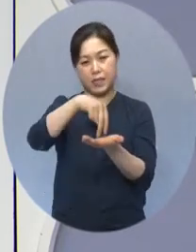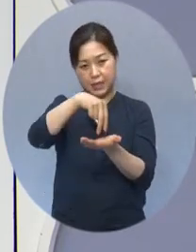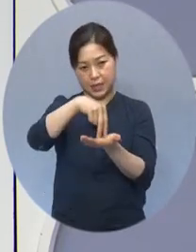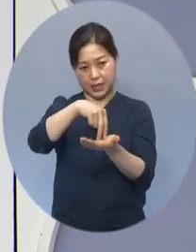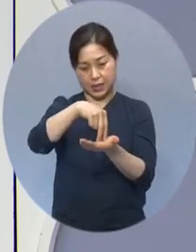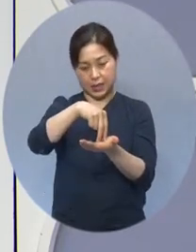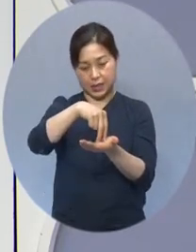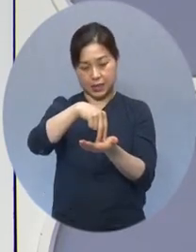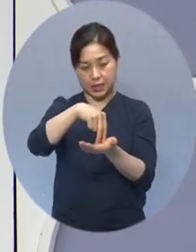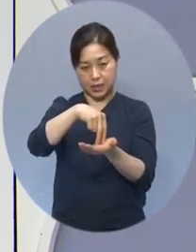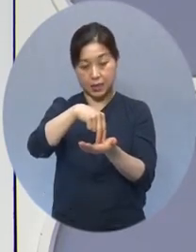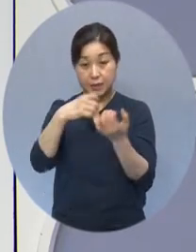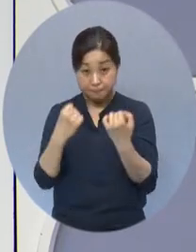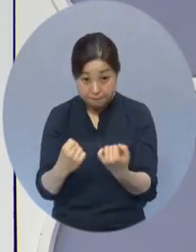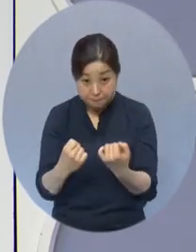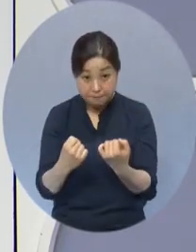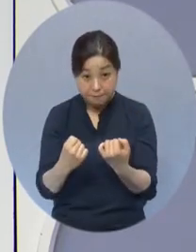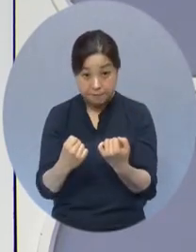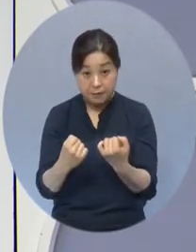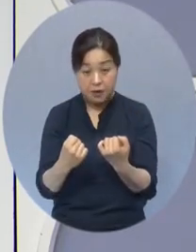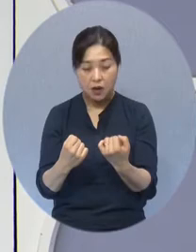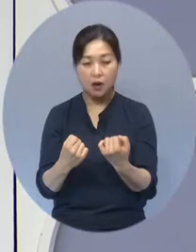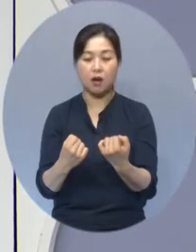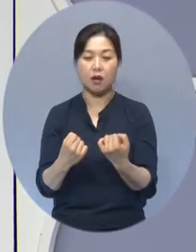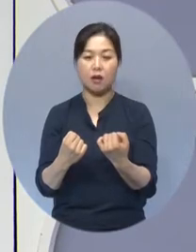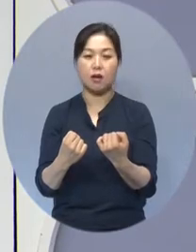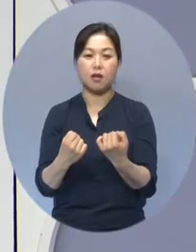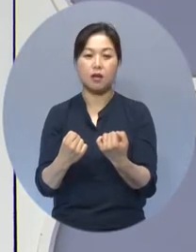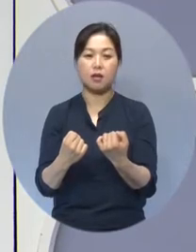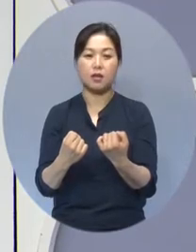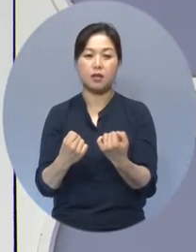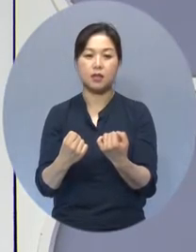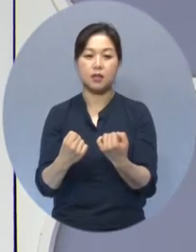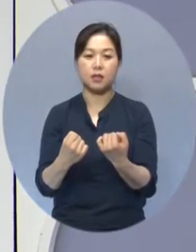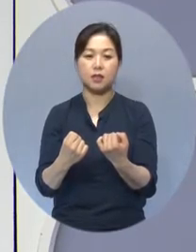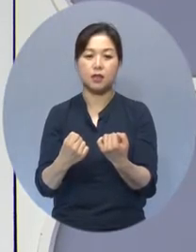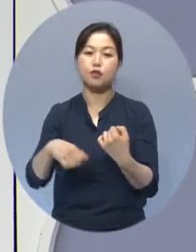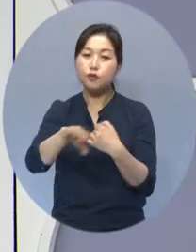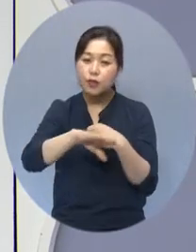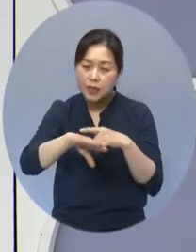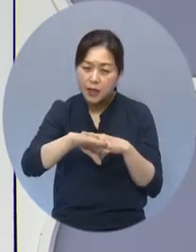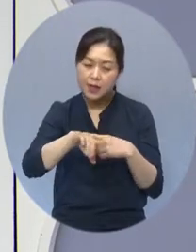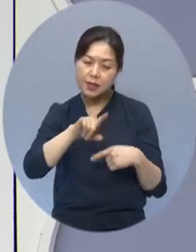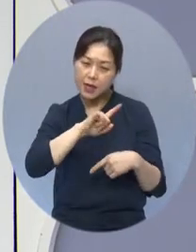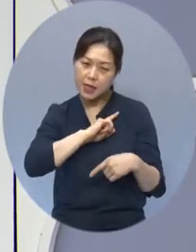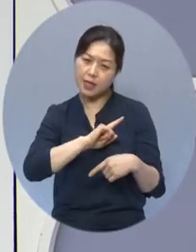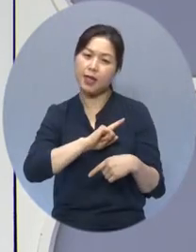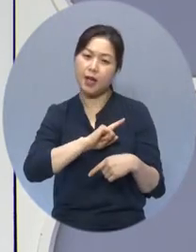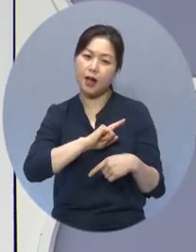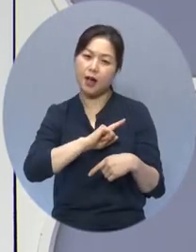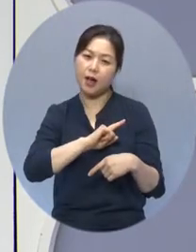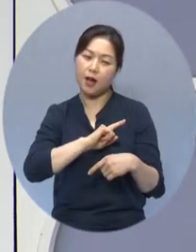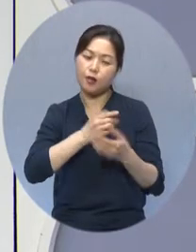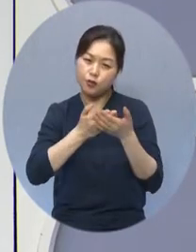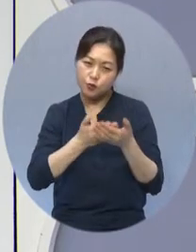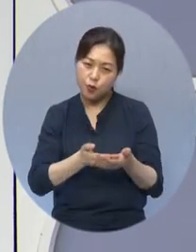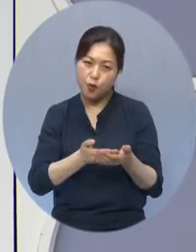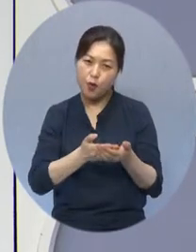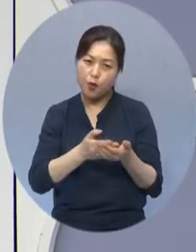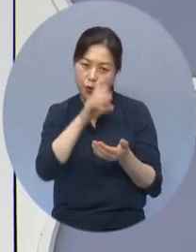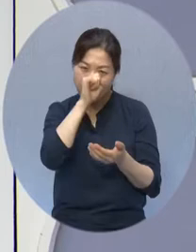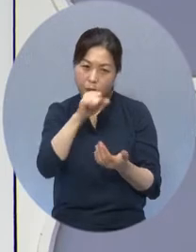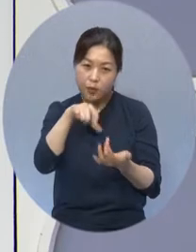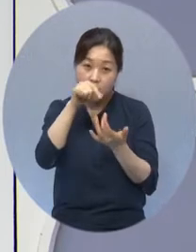할 수 있는 최선이자 유일한 선택은 백신 접종이 아닌가 하는 생각이 듭니다. 네.